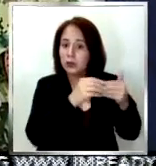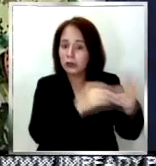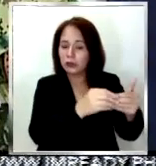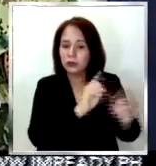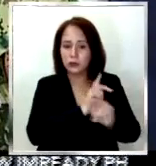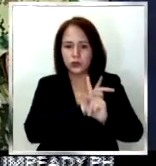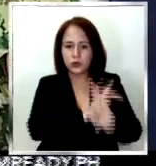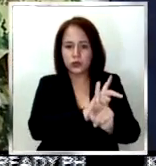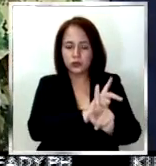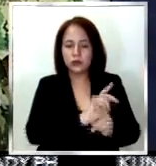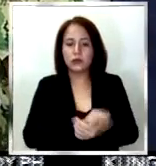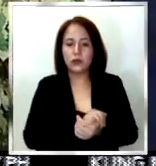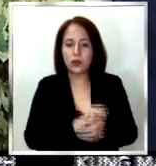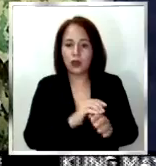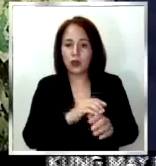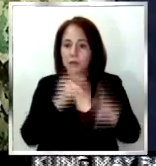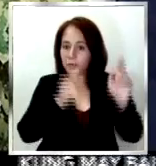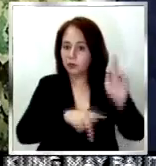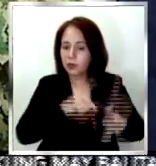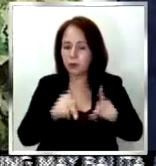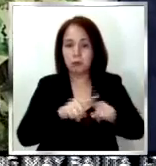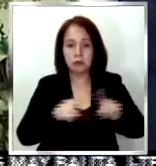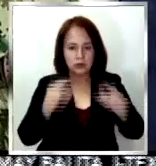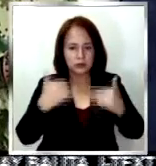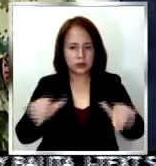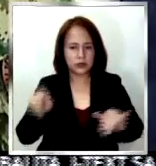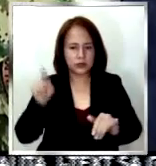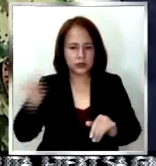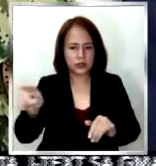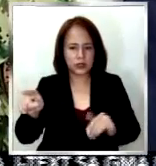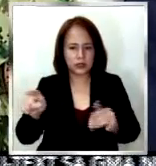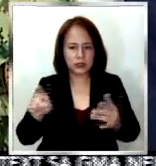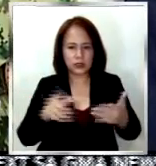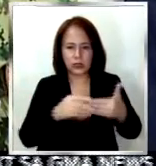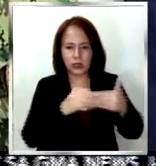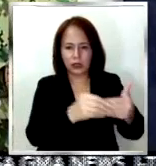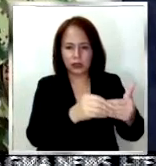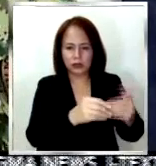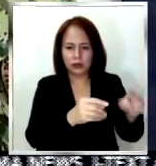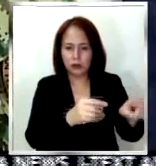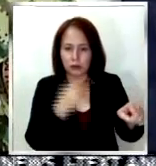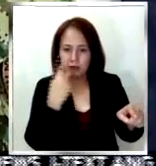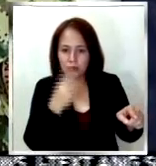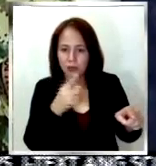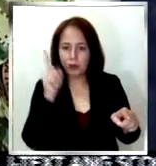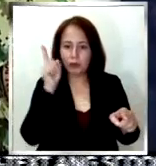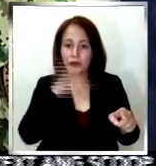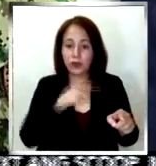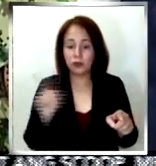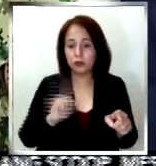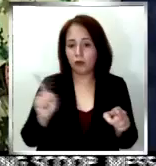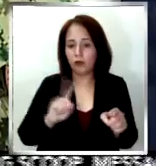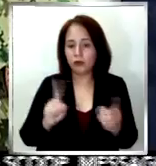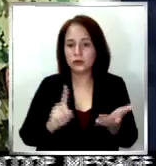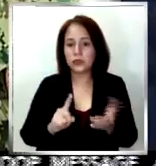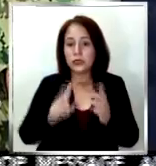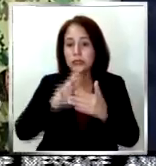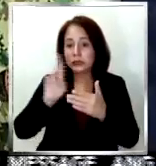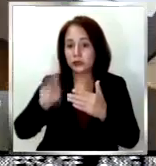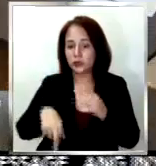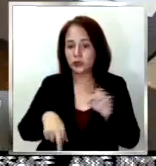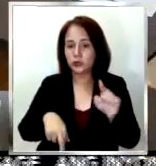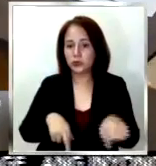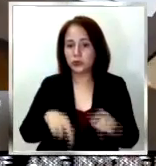ang mga mamamayan natin, ngunit sila pa ang pasimuno, lalong-lalo na sa pamemeke ng mga resulta ng COVID